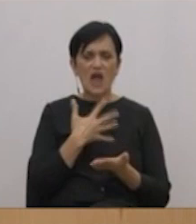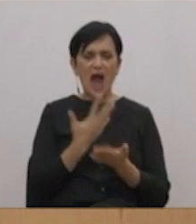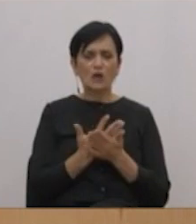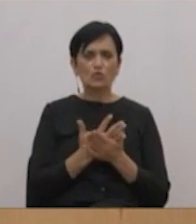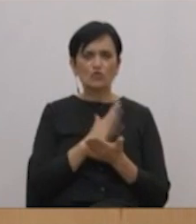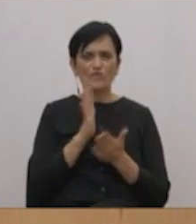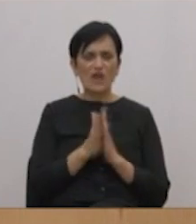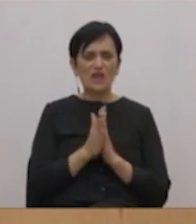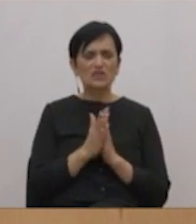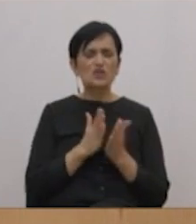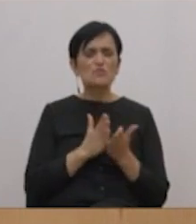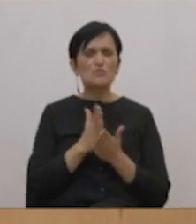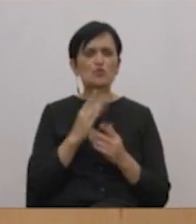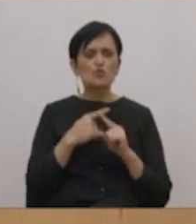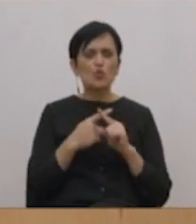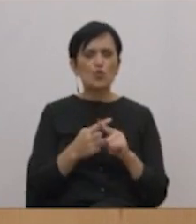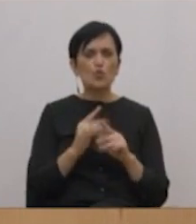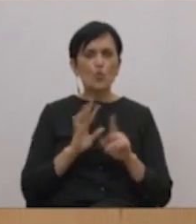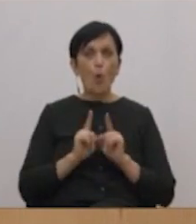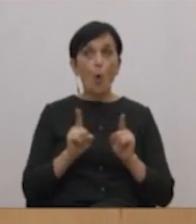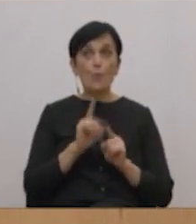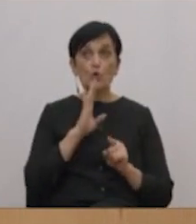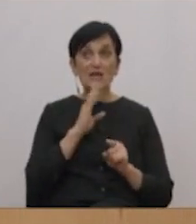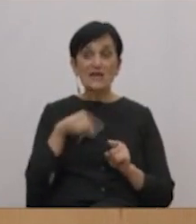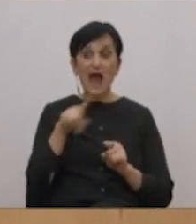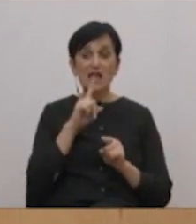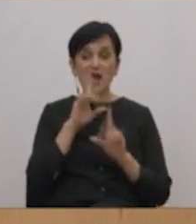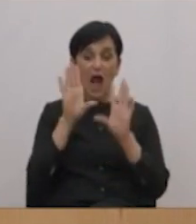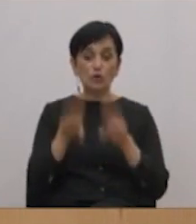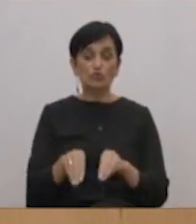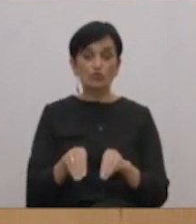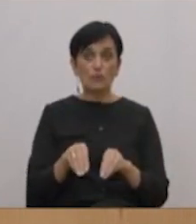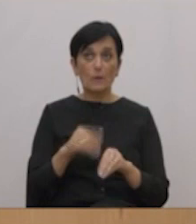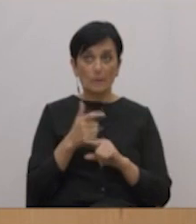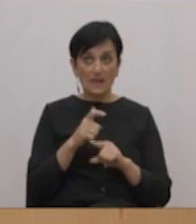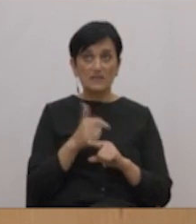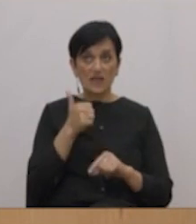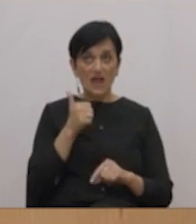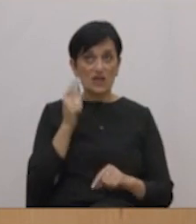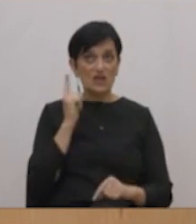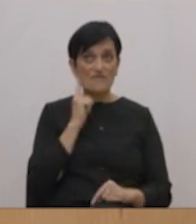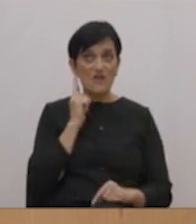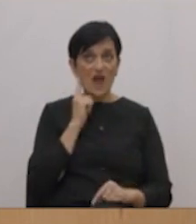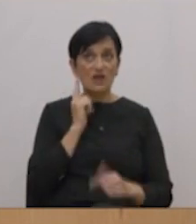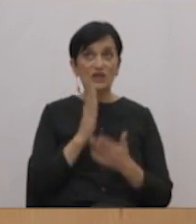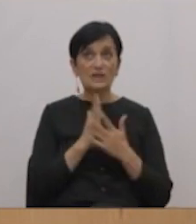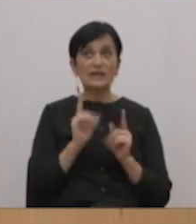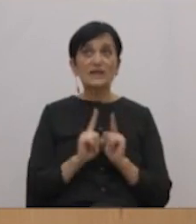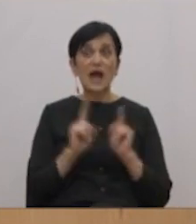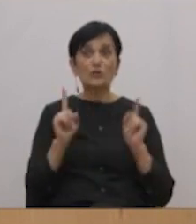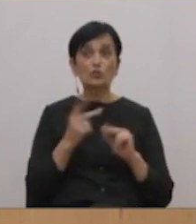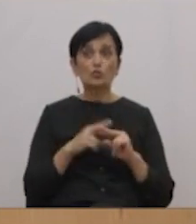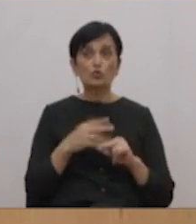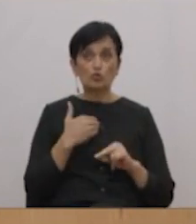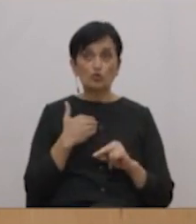ყველაზე პრინციპული და ყველაზე უკომპრომისო ოპოზიციონერი ქალების გაჩუმებას, და ის ძალიან კარგად გვესმის, რომ ხდება განსაკუთრებით იმიტომ, რომ